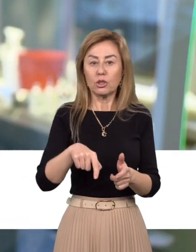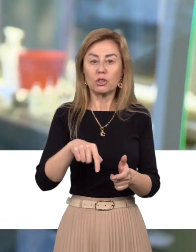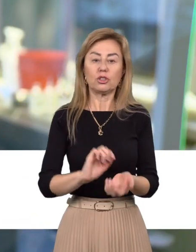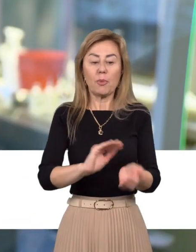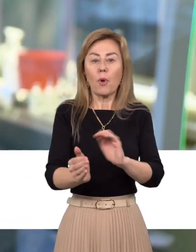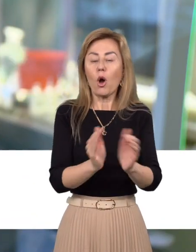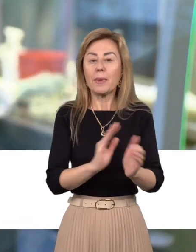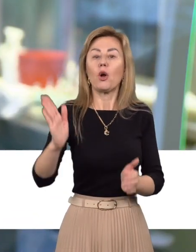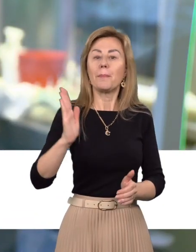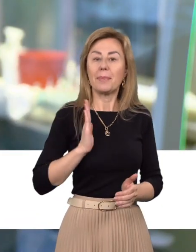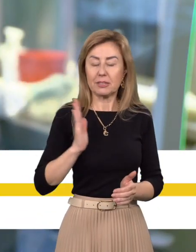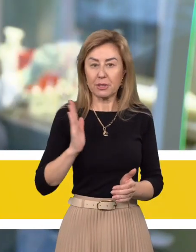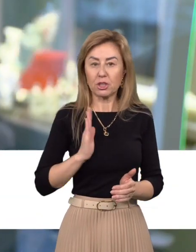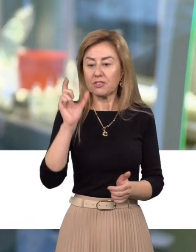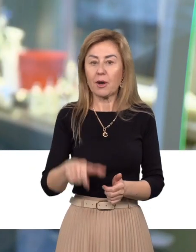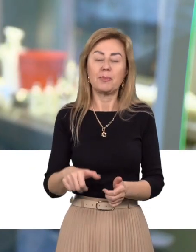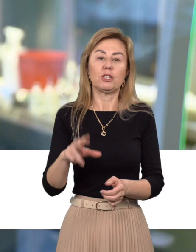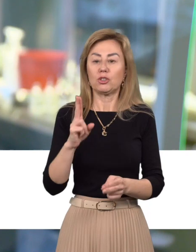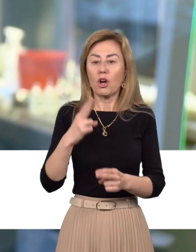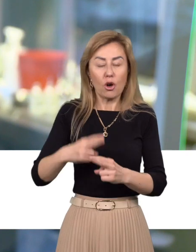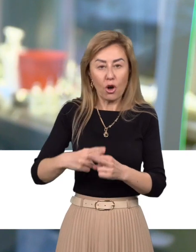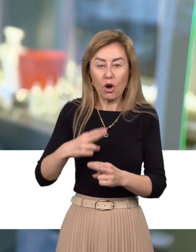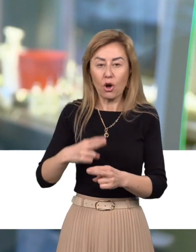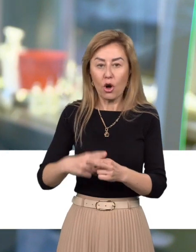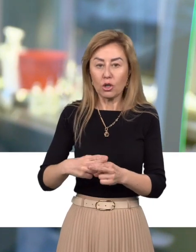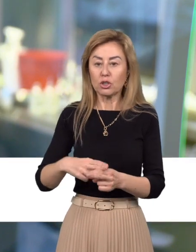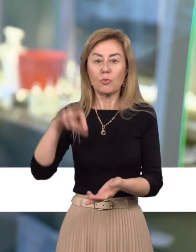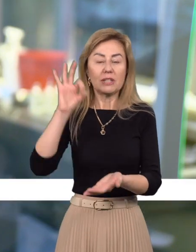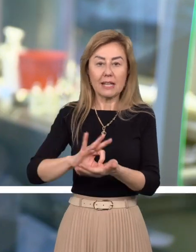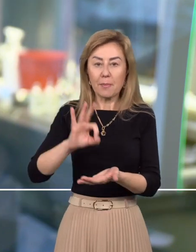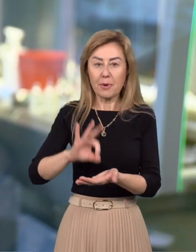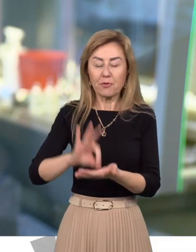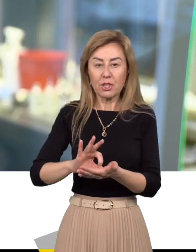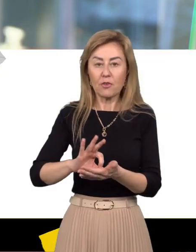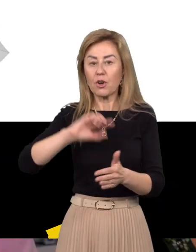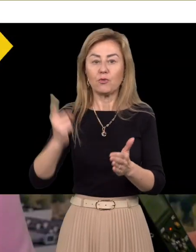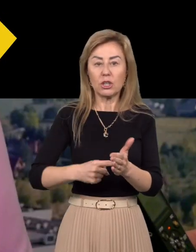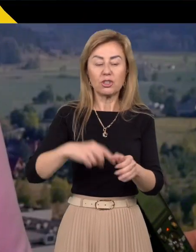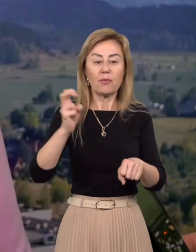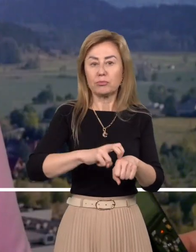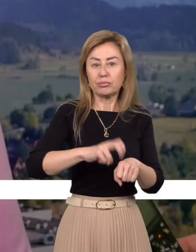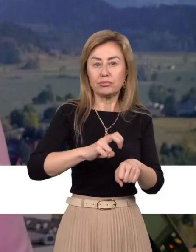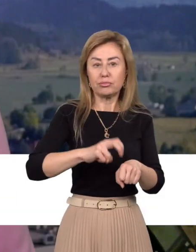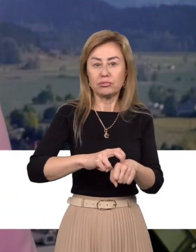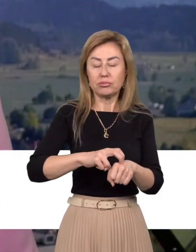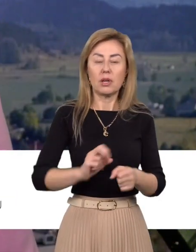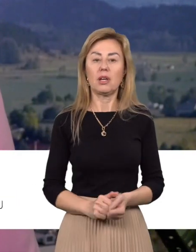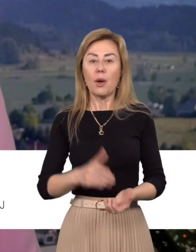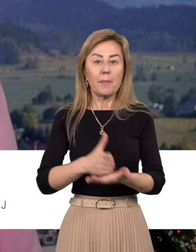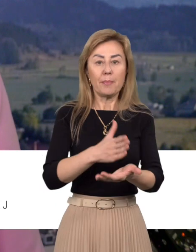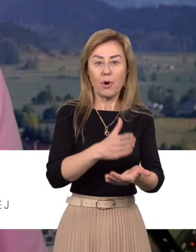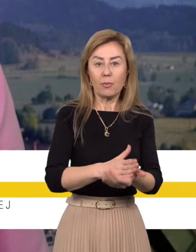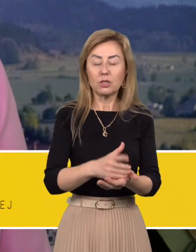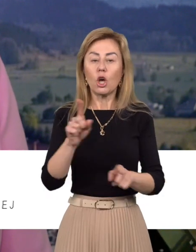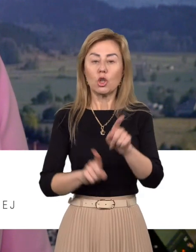o bezpieczeństwo pacjentów, o zapewnienie im właściwej chemioterapii. Dla pacjenta oznacza to bardzo